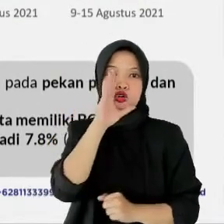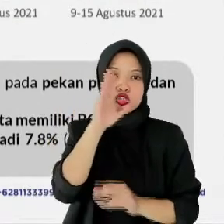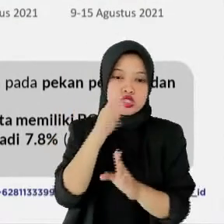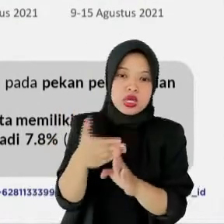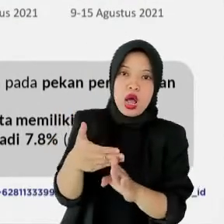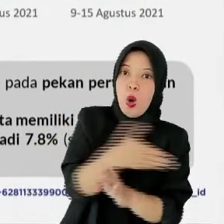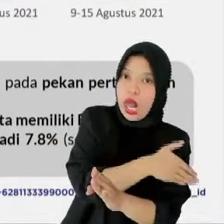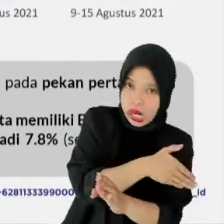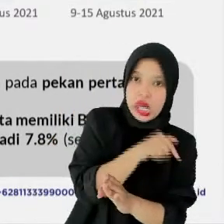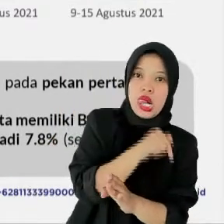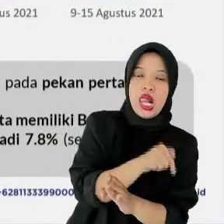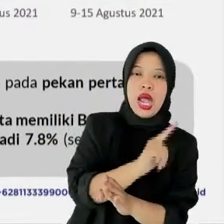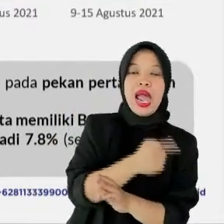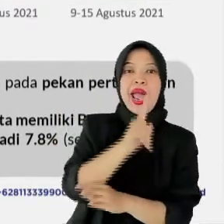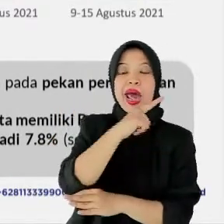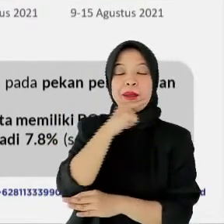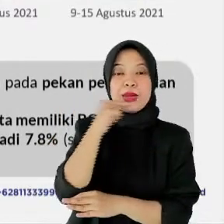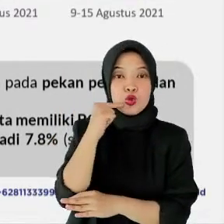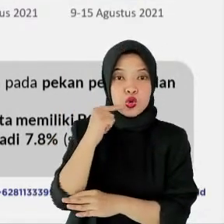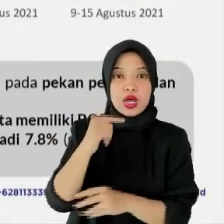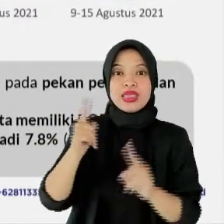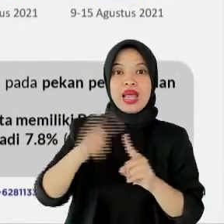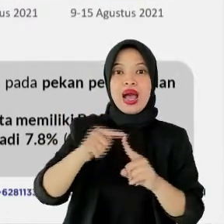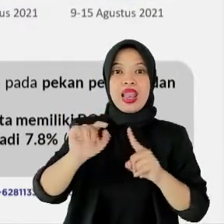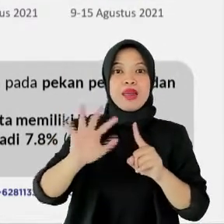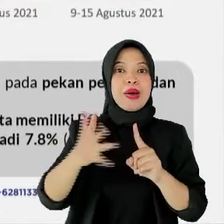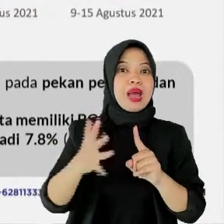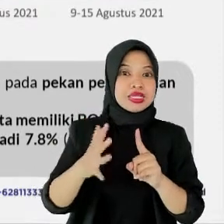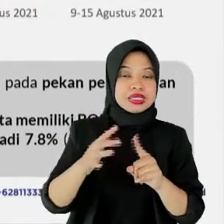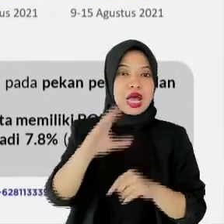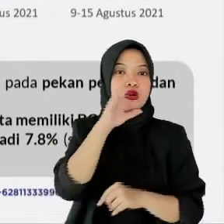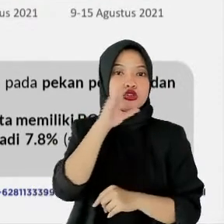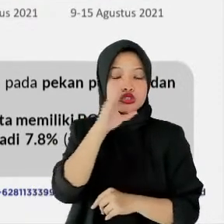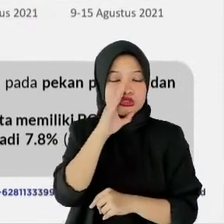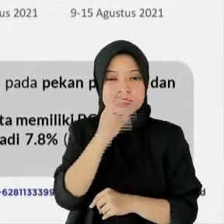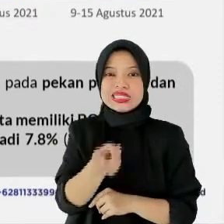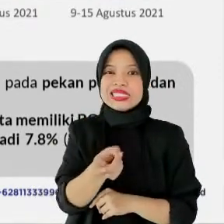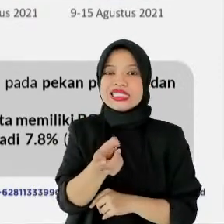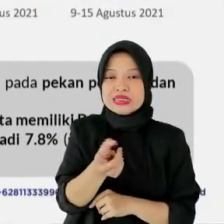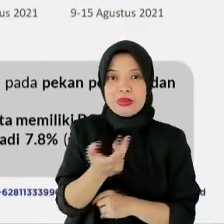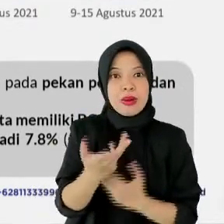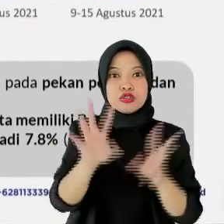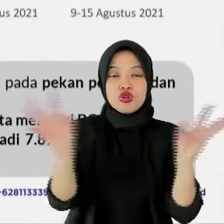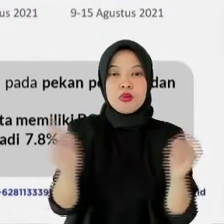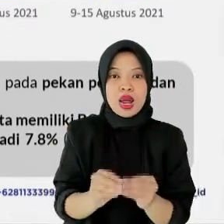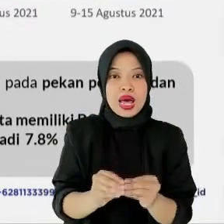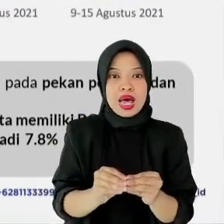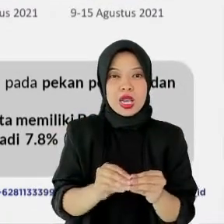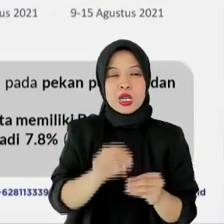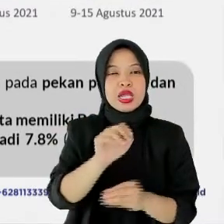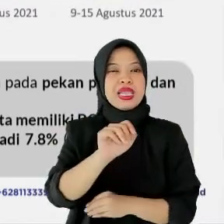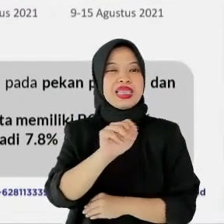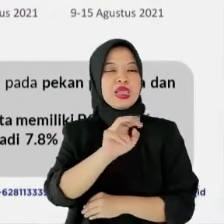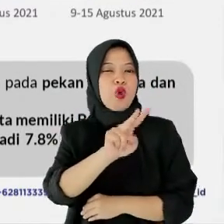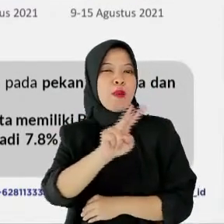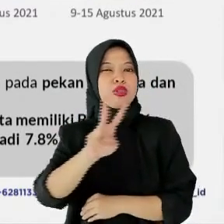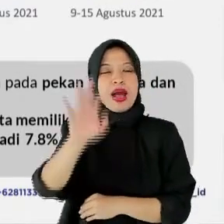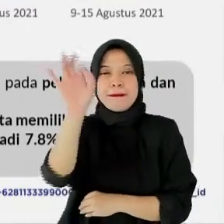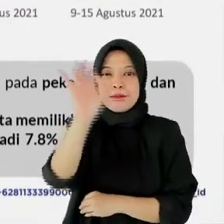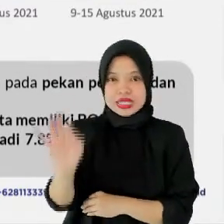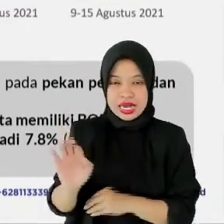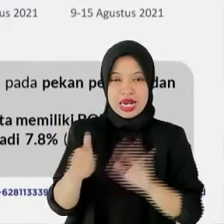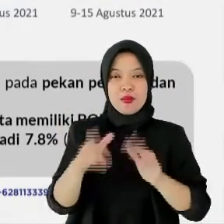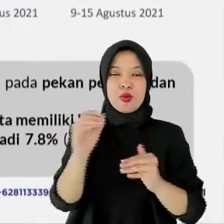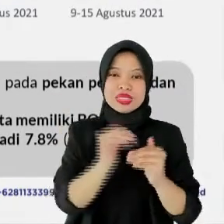dan terakhir di per hari Minggu kemarin, tanggal 15 Agustus, ini cuma tinggal 23% aja yang BOR-nya di